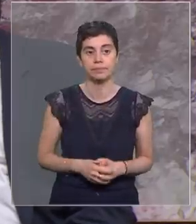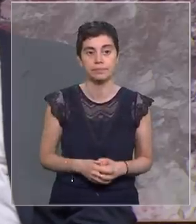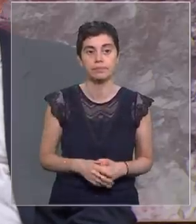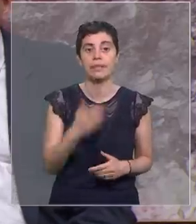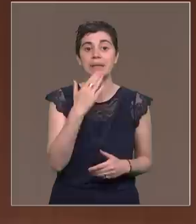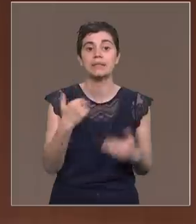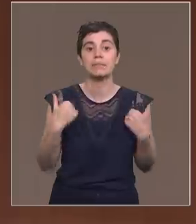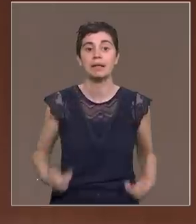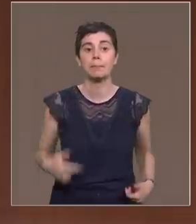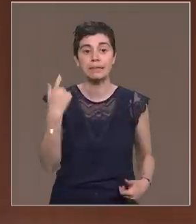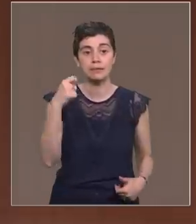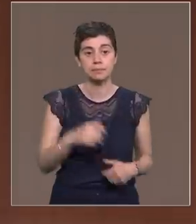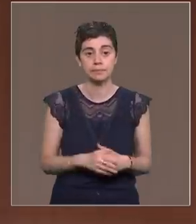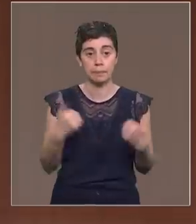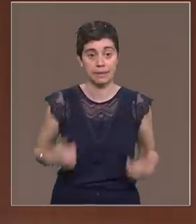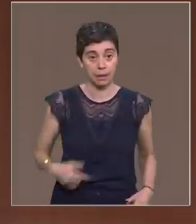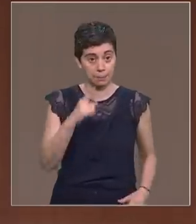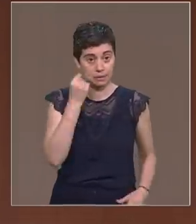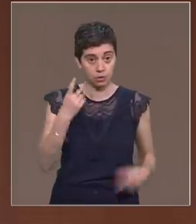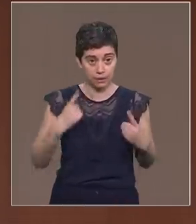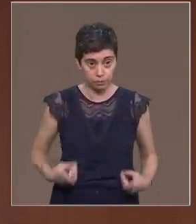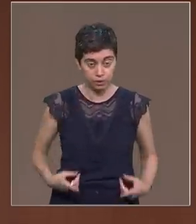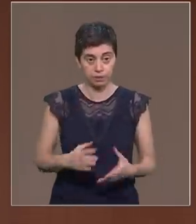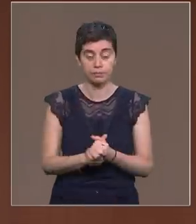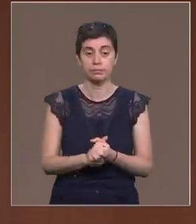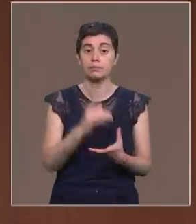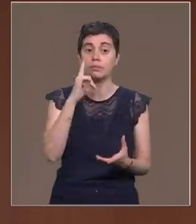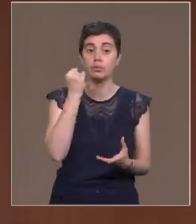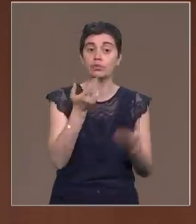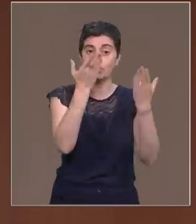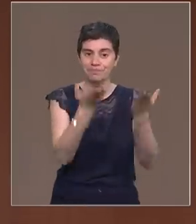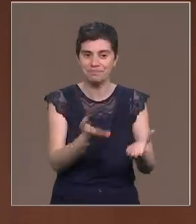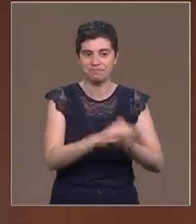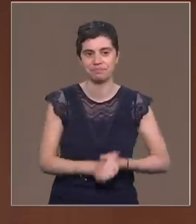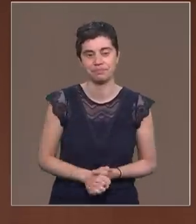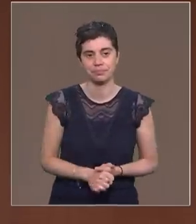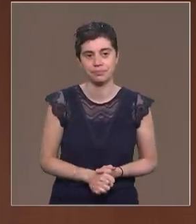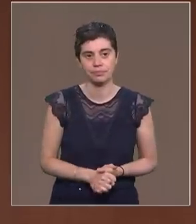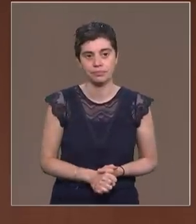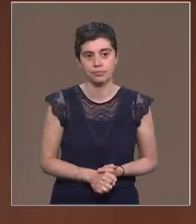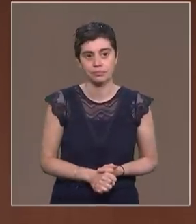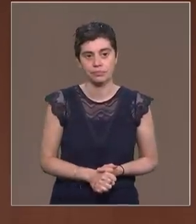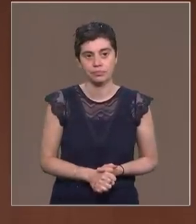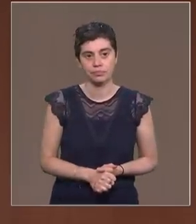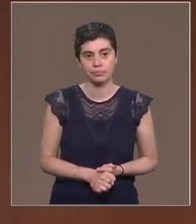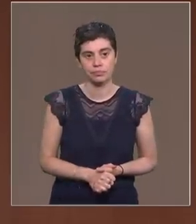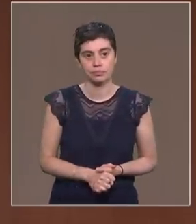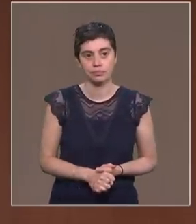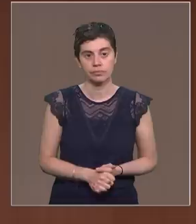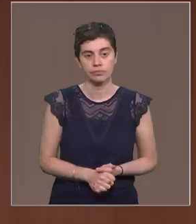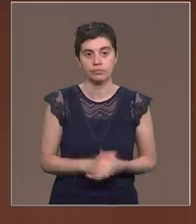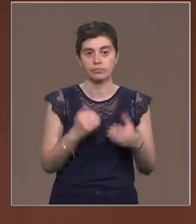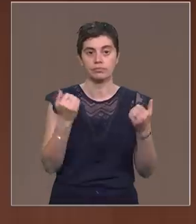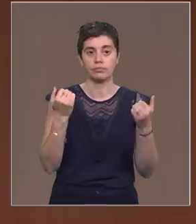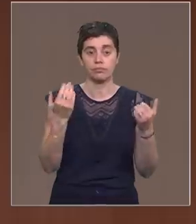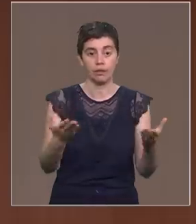Merci Madame la Présidente, Mesdames et Messieurs les députés, Monsieur le Président Bertrand Pancher. Vous portez à